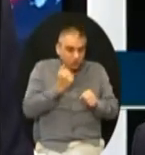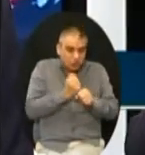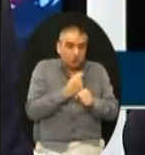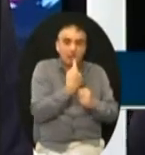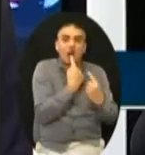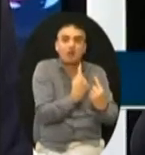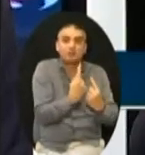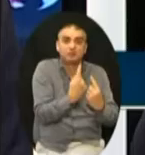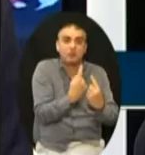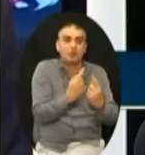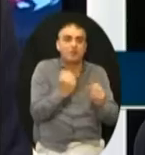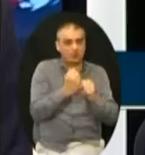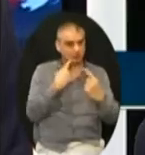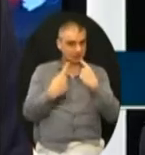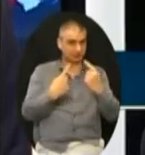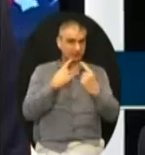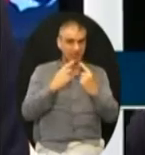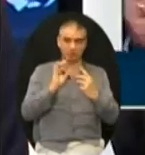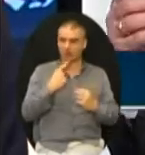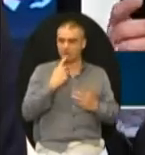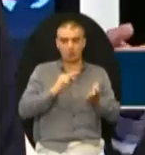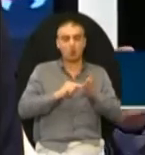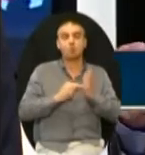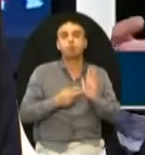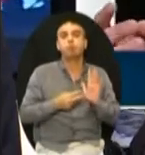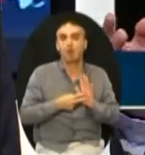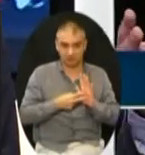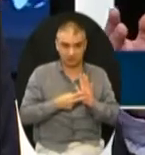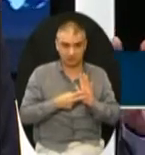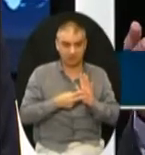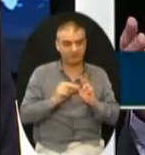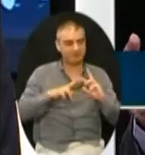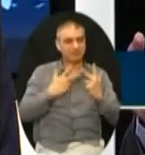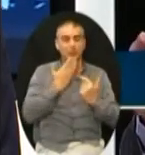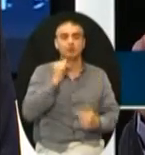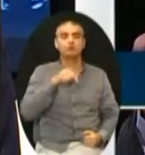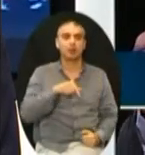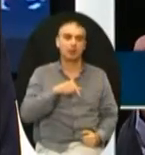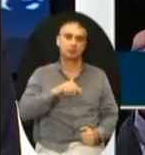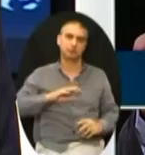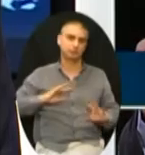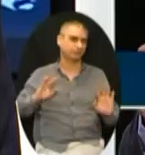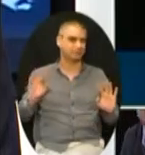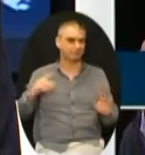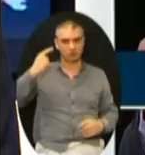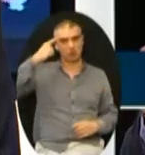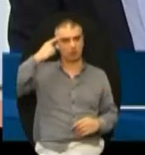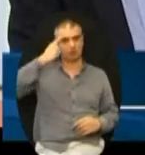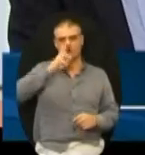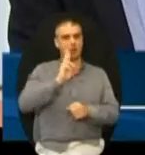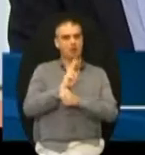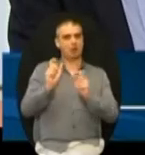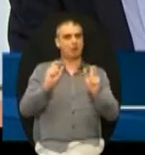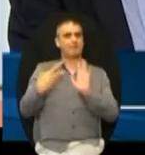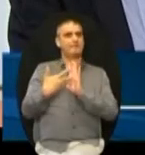עצמו ופותח שיג ושיח של אמירות פוליטיות ובציבוריות הישראלית, שלא יחשוב שהוא יהיה חסין